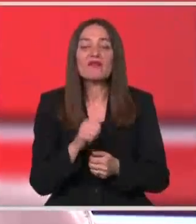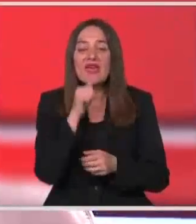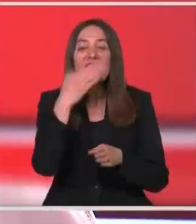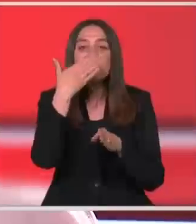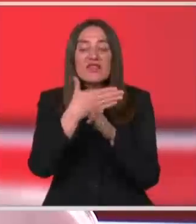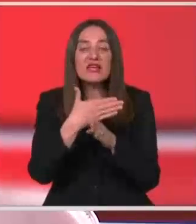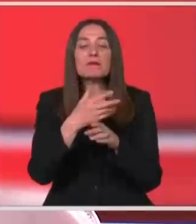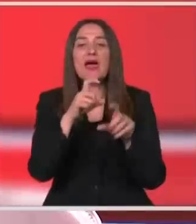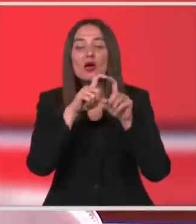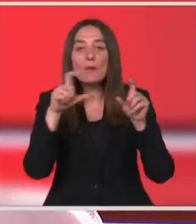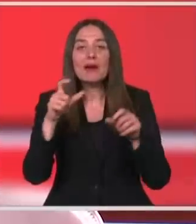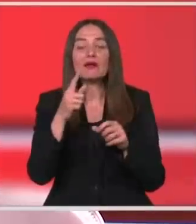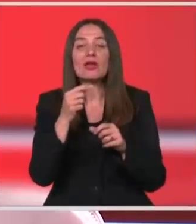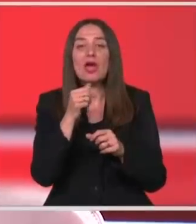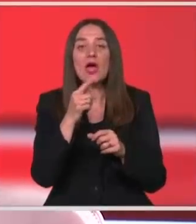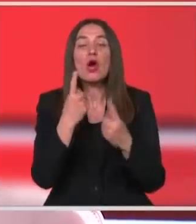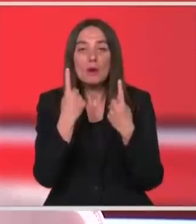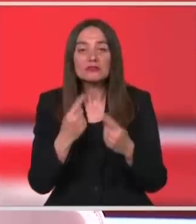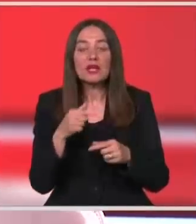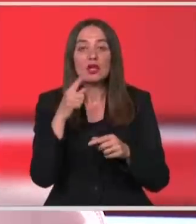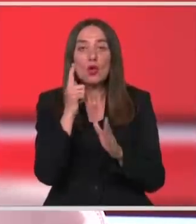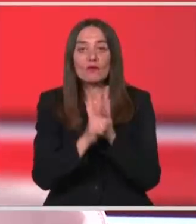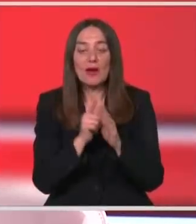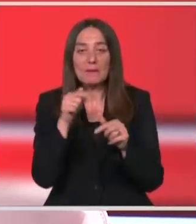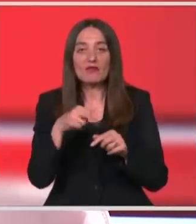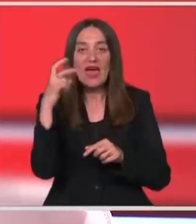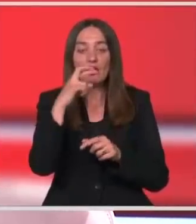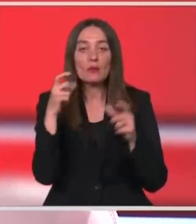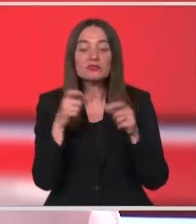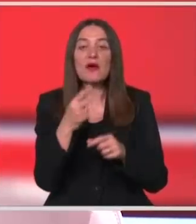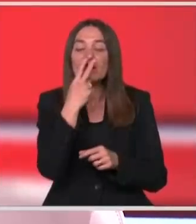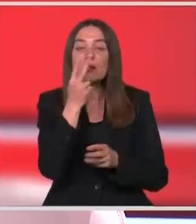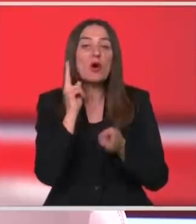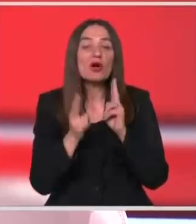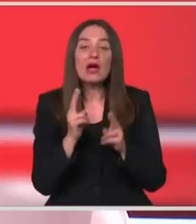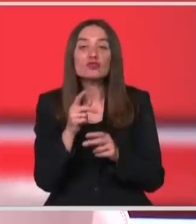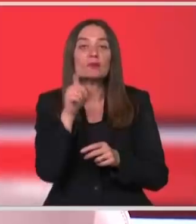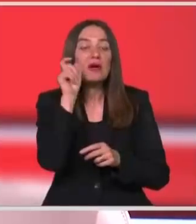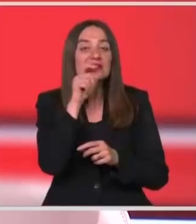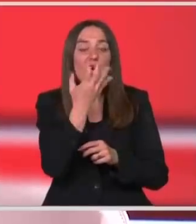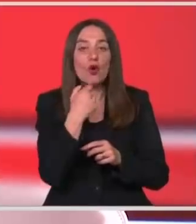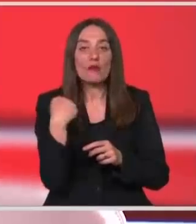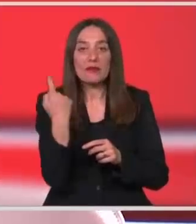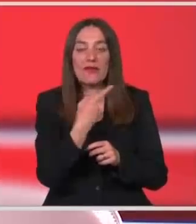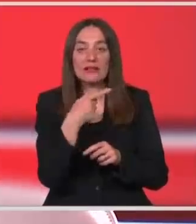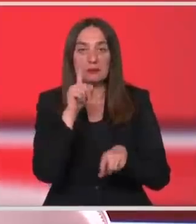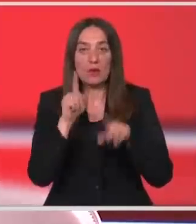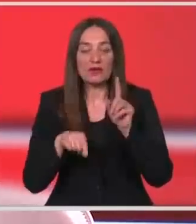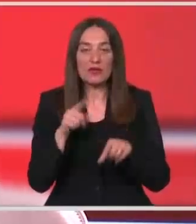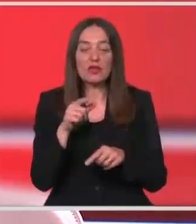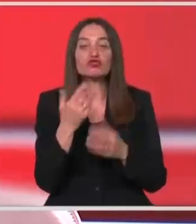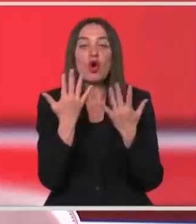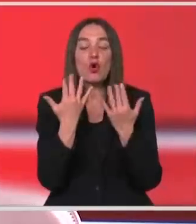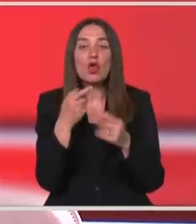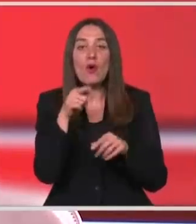firme, kompanije opstati u doba ove ekonomske krize. A da vidimo kako će opstati svako od nas pojedinačno i